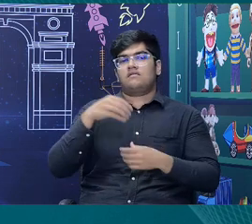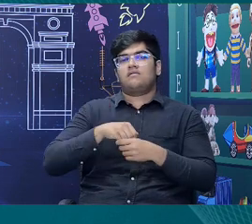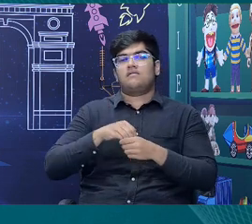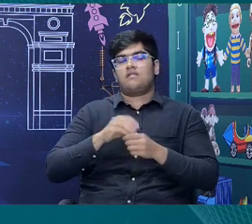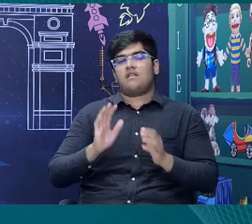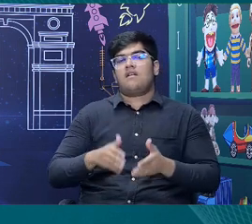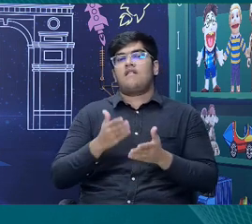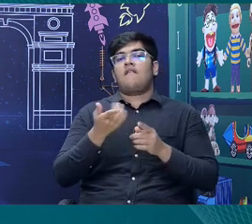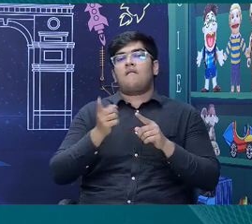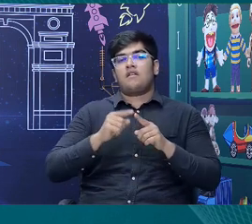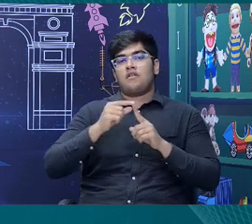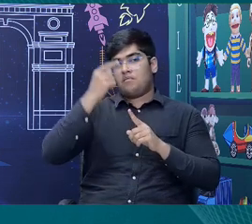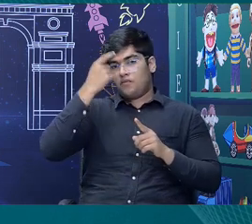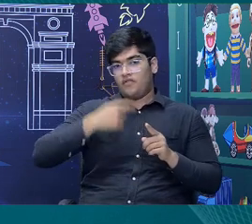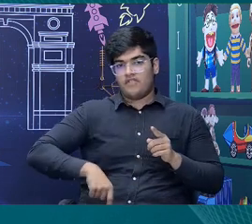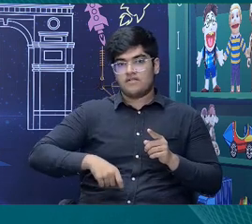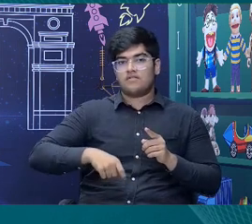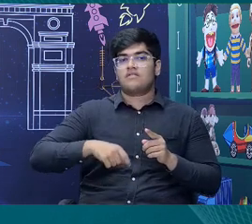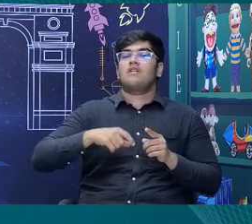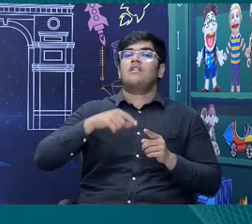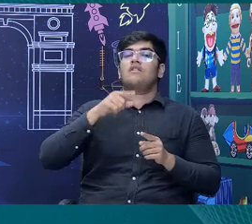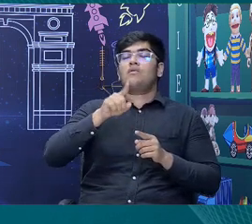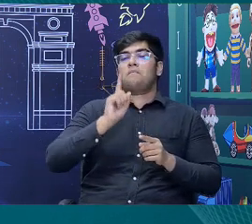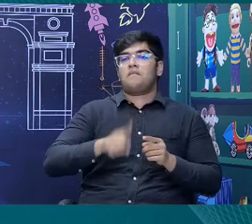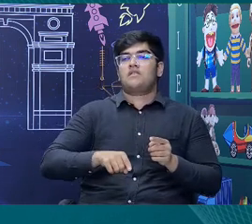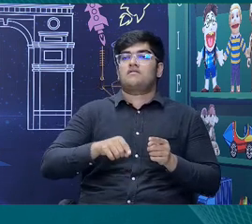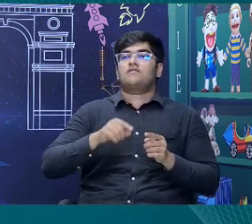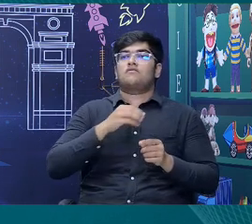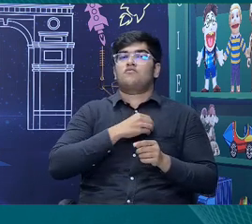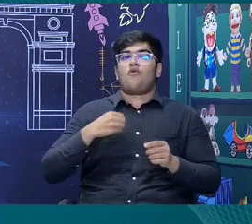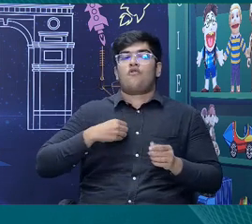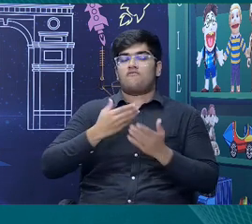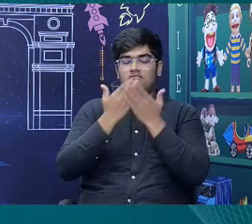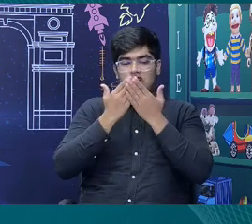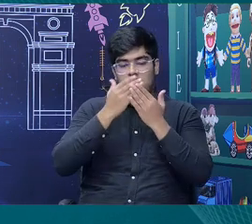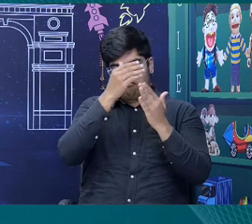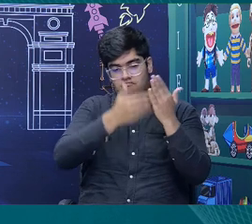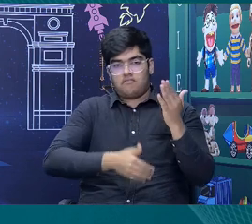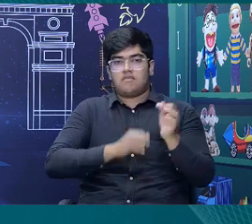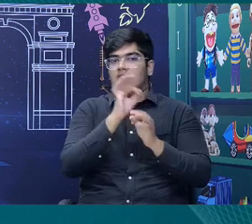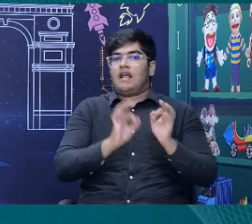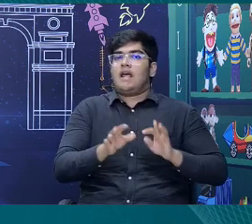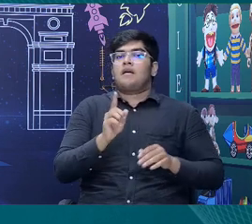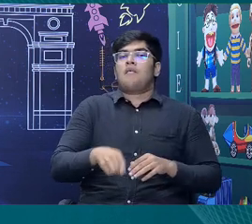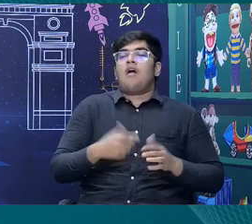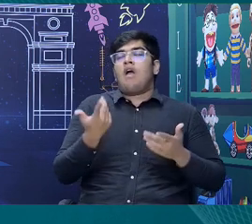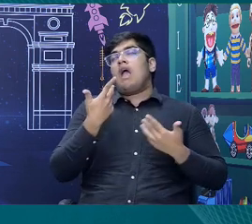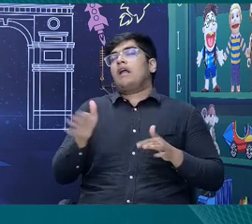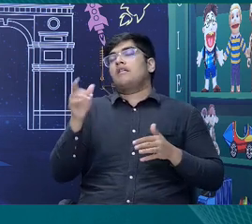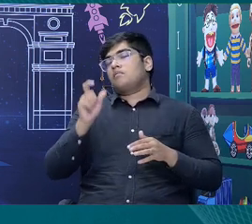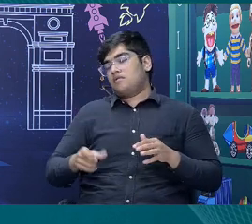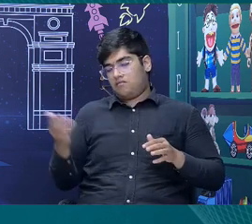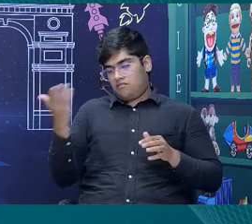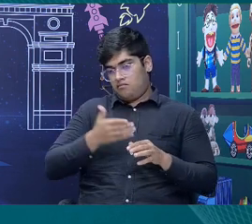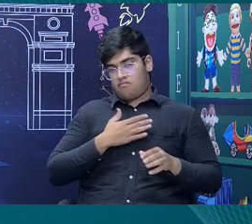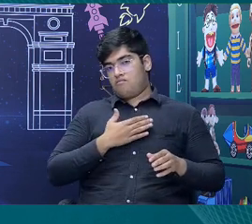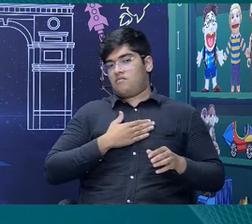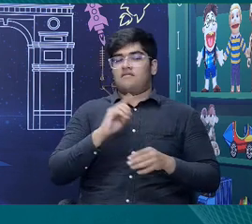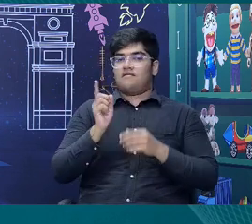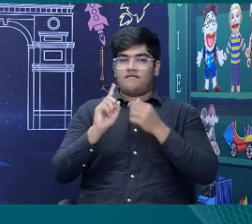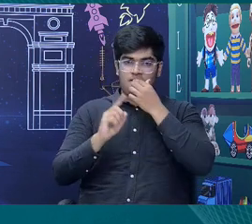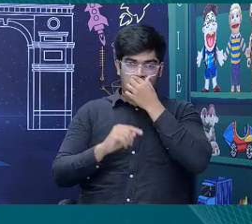कंपट कि कोई भी नहीं बोल सकता कि अच्छा मैं थेरेपी दे दूंगा आपको यू हैव टू हैव प्रॉपर क्वालिफिकेशन फॉर दैट एक स्किल्स है